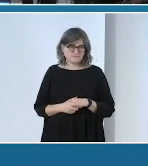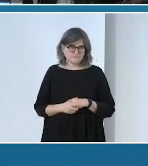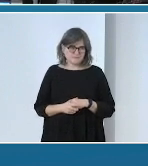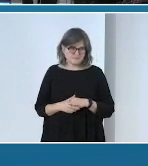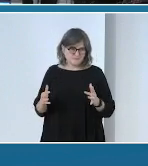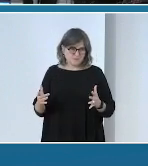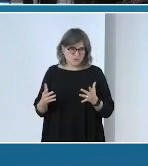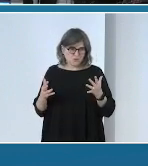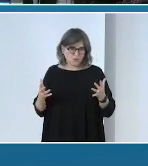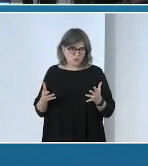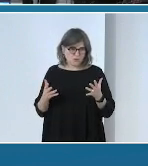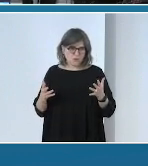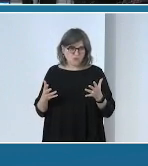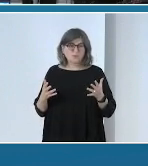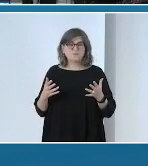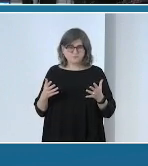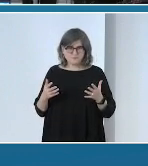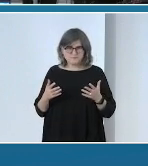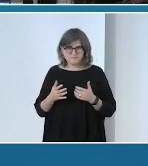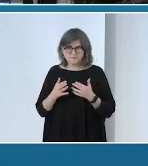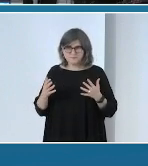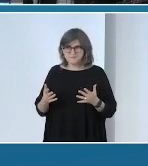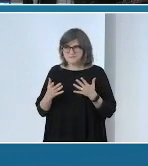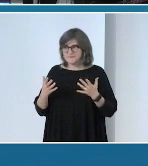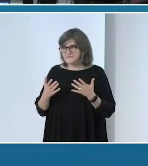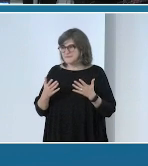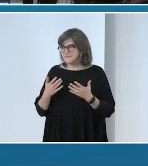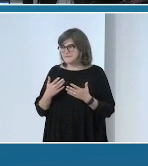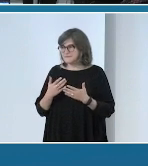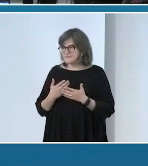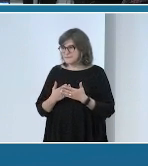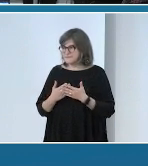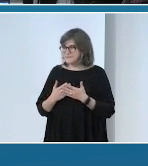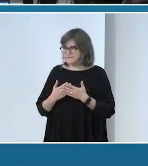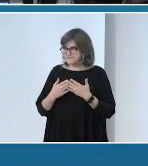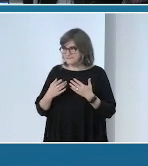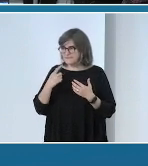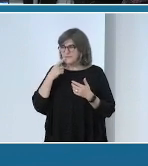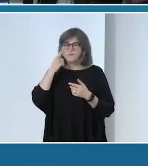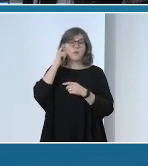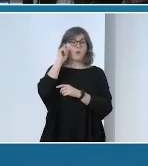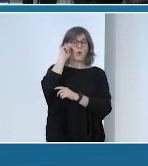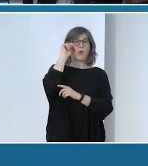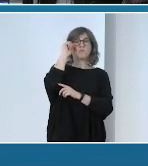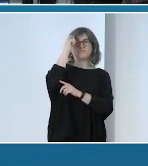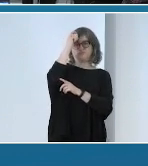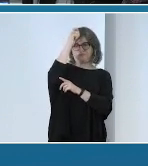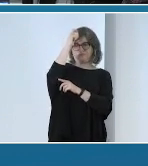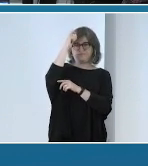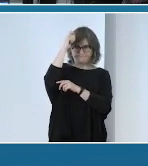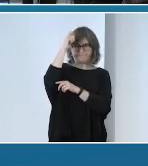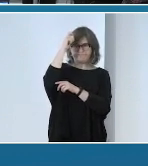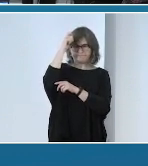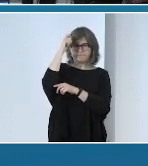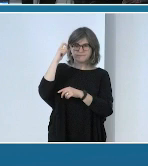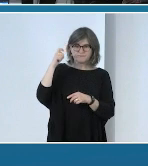Alors, les processus, ça c'est important, les influences vestibulaires sur les processus cognitifs qui sont sous-jacents